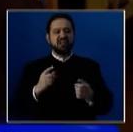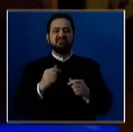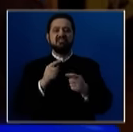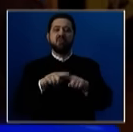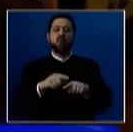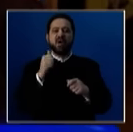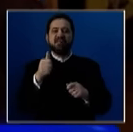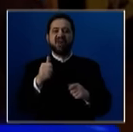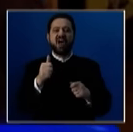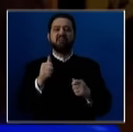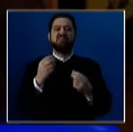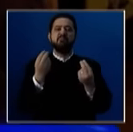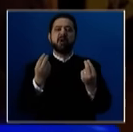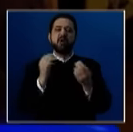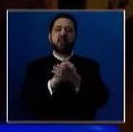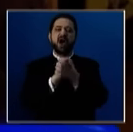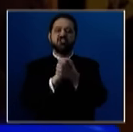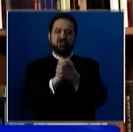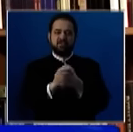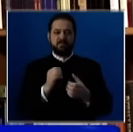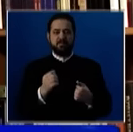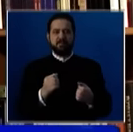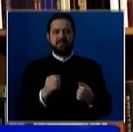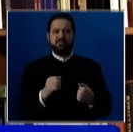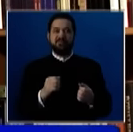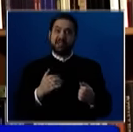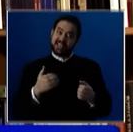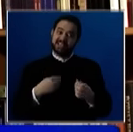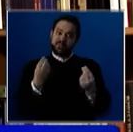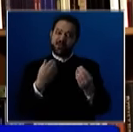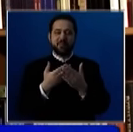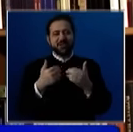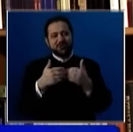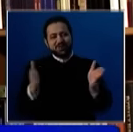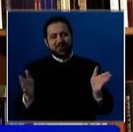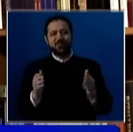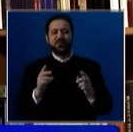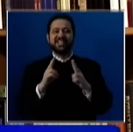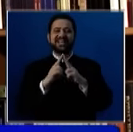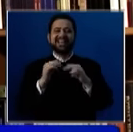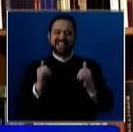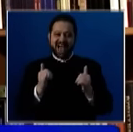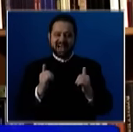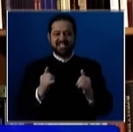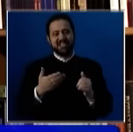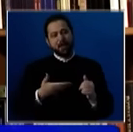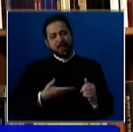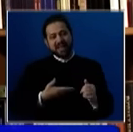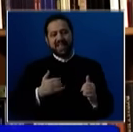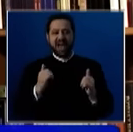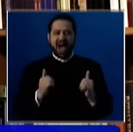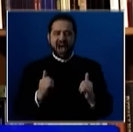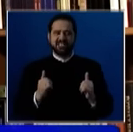cu adevărat pace. E un bun început pentru tema ediției noastre. Avem cu Vioasă Părinte, să spunem, o